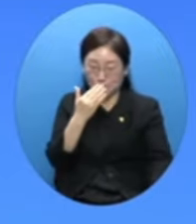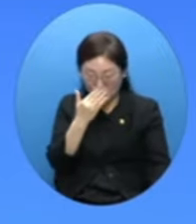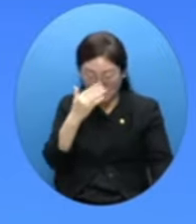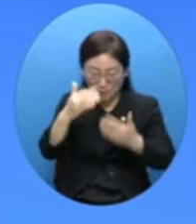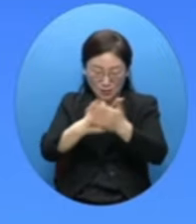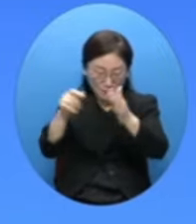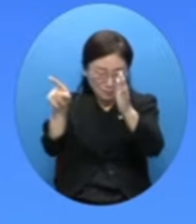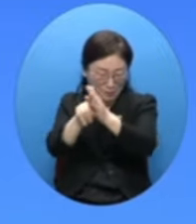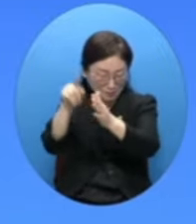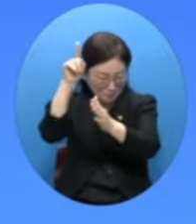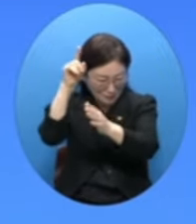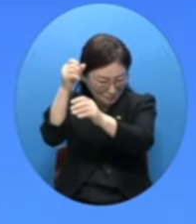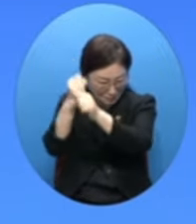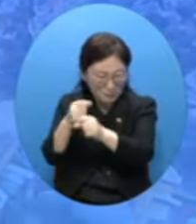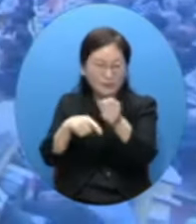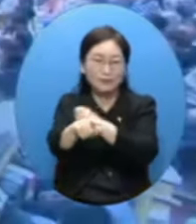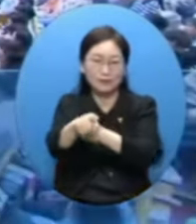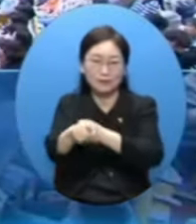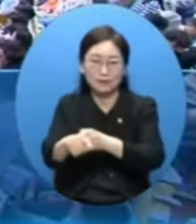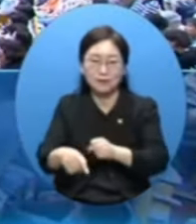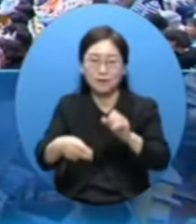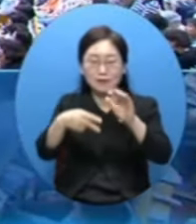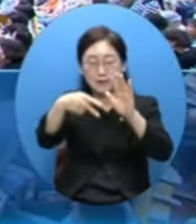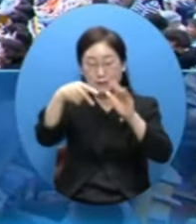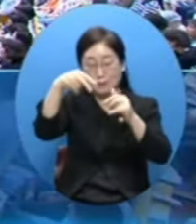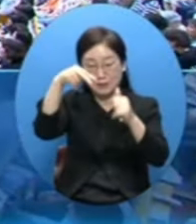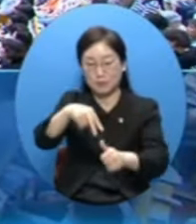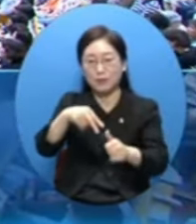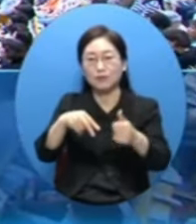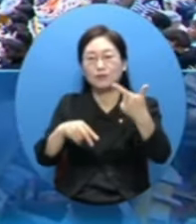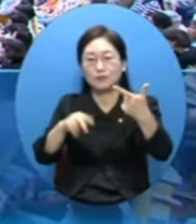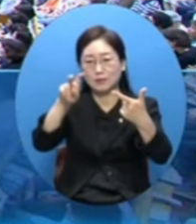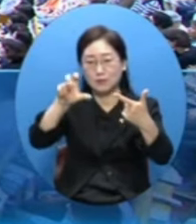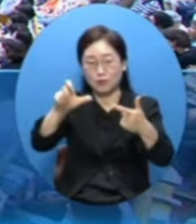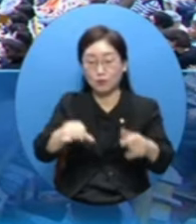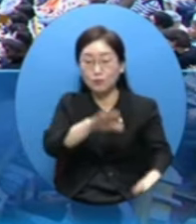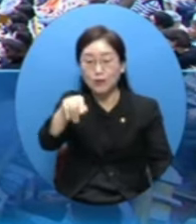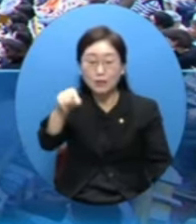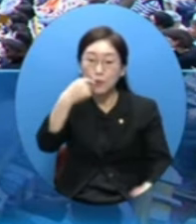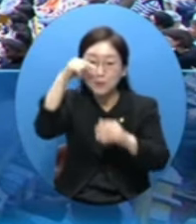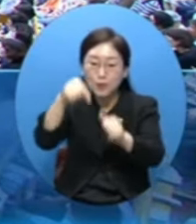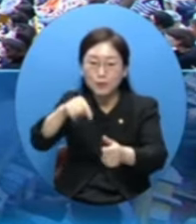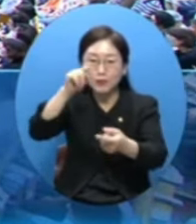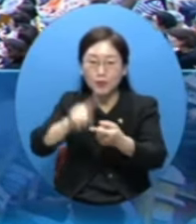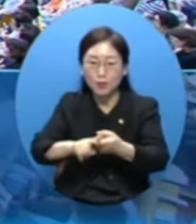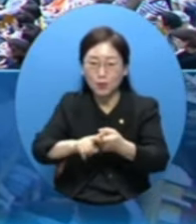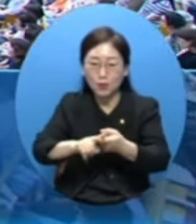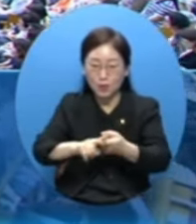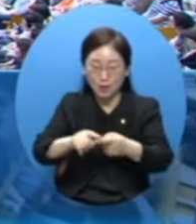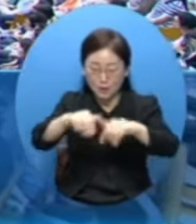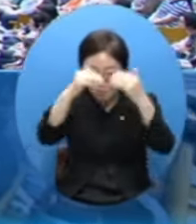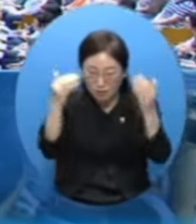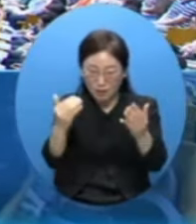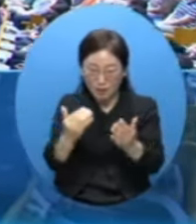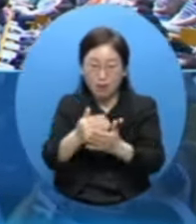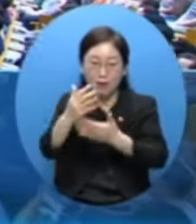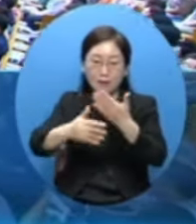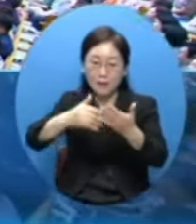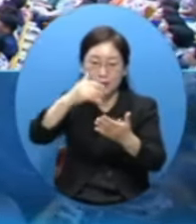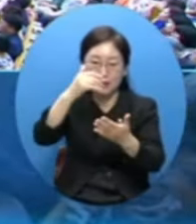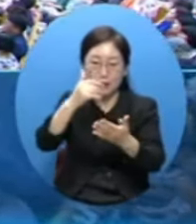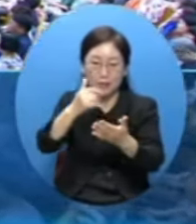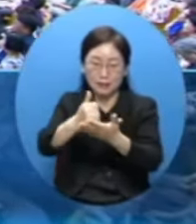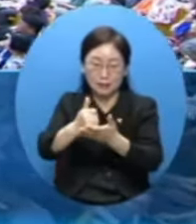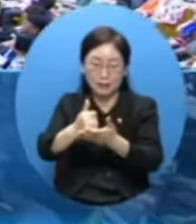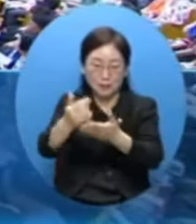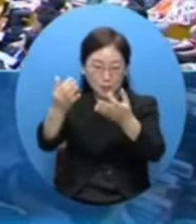신뢰입니다 신명기 6장 2절입니다 우리가 그 명령하신 대로이 모든 명령을 우리 하나님 야